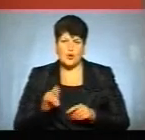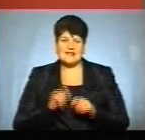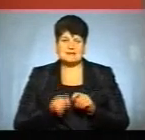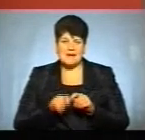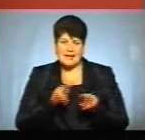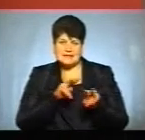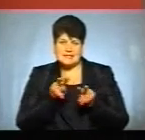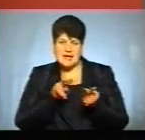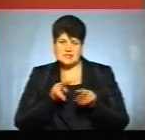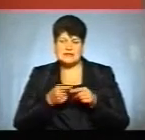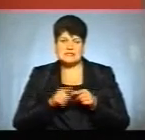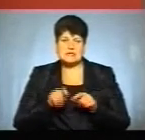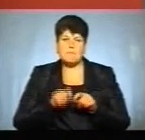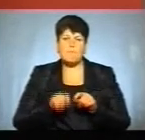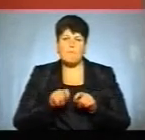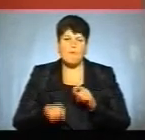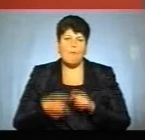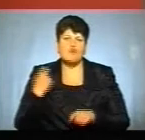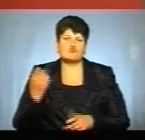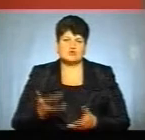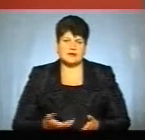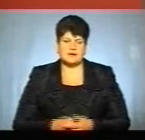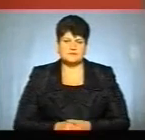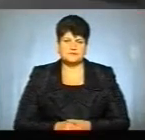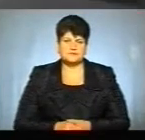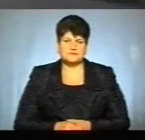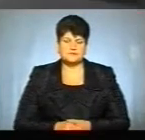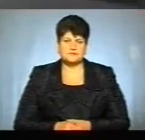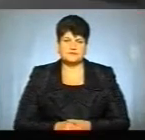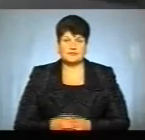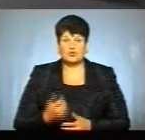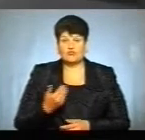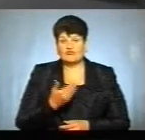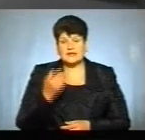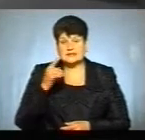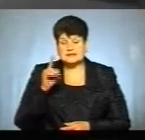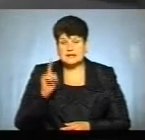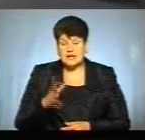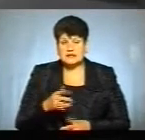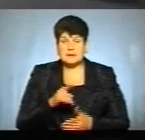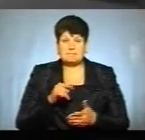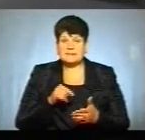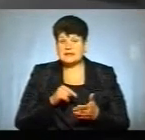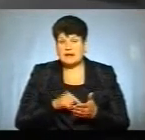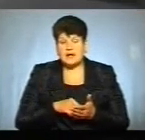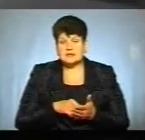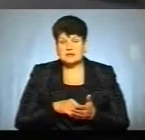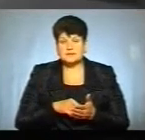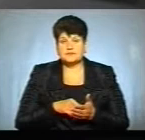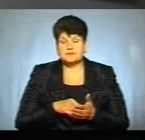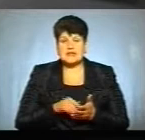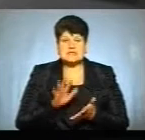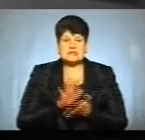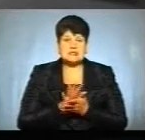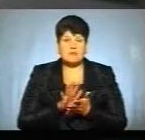за таким порушенням, як спалювання природних залишків? Знаєте, питання